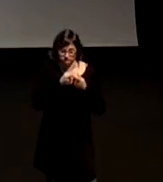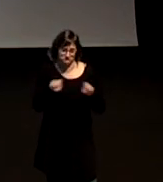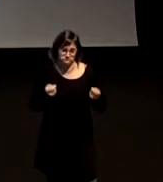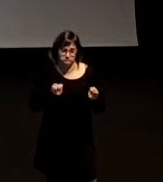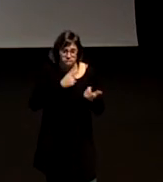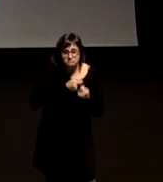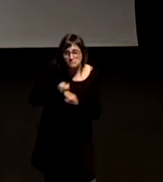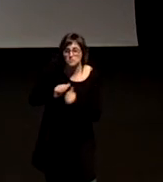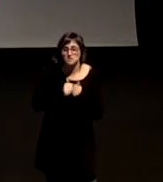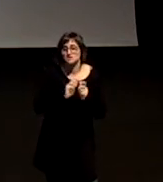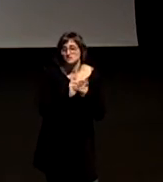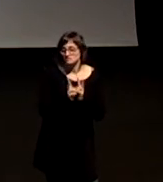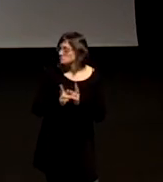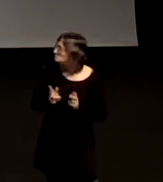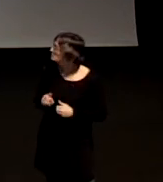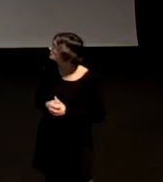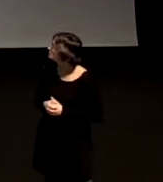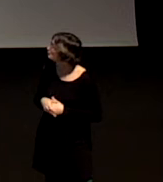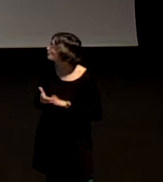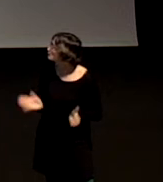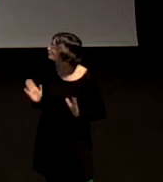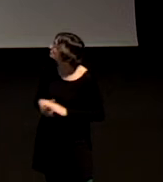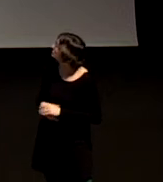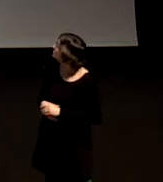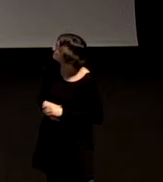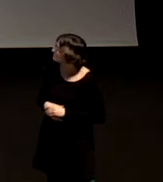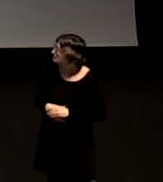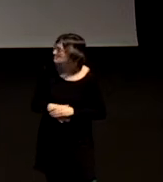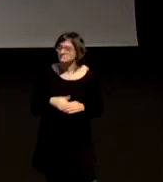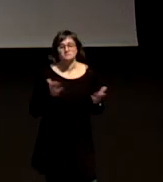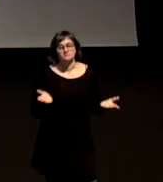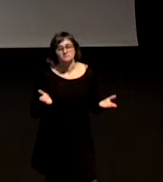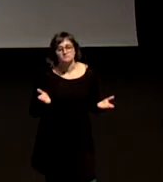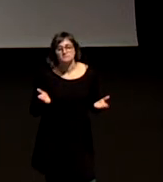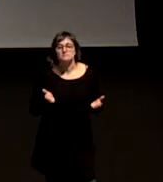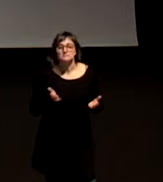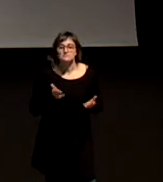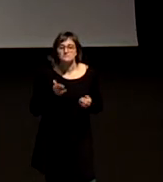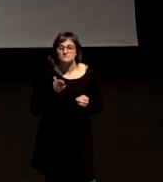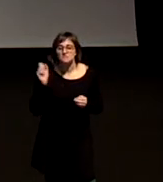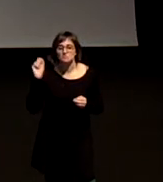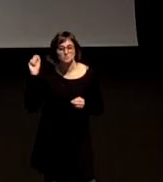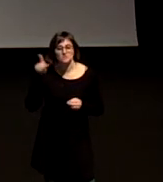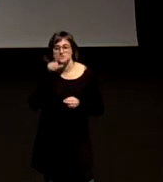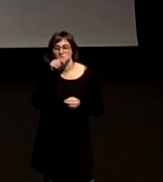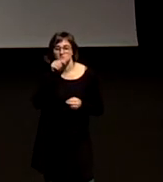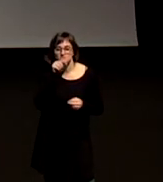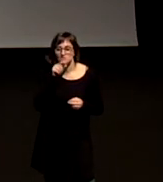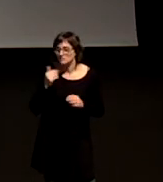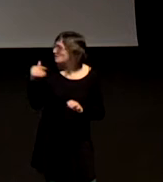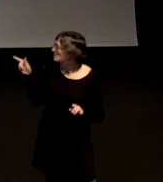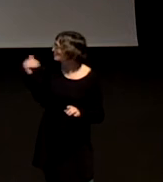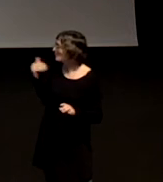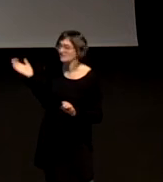alimentation donc voila sinon c'est un oiseau qui niche soul et comme tout à l'heure lundi thomas